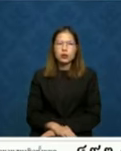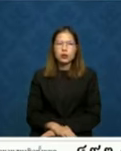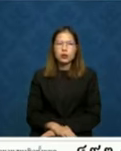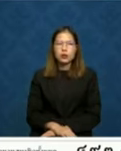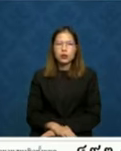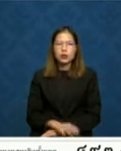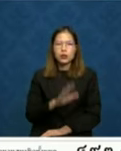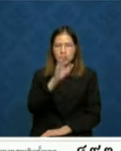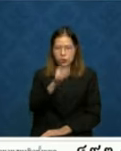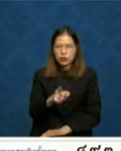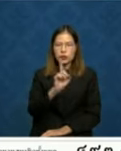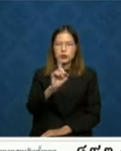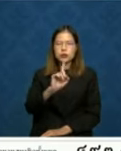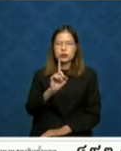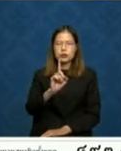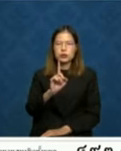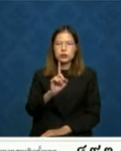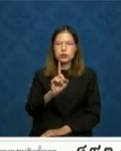ดังนั้นนะครับ